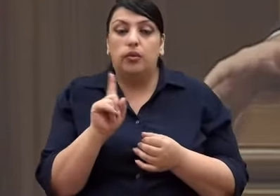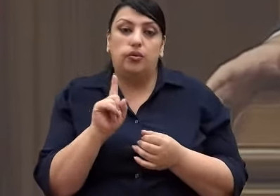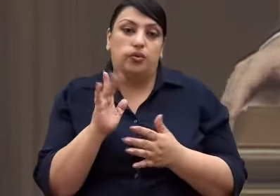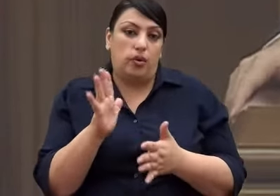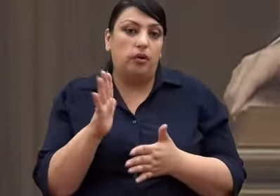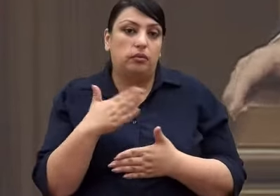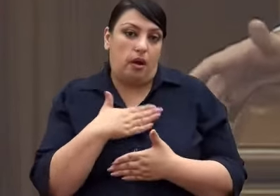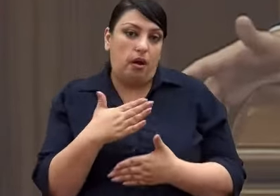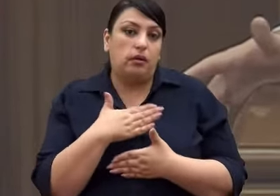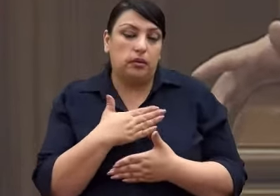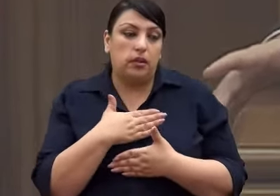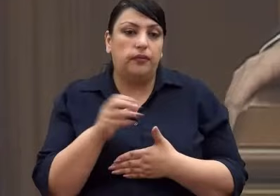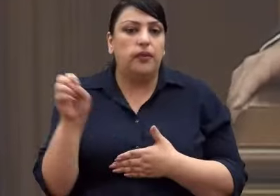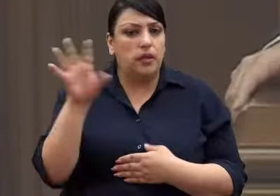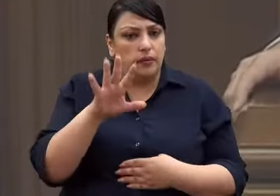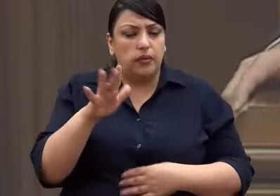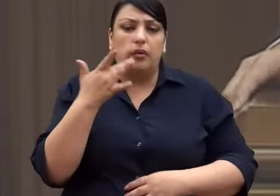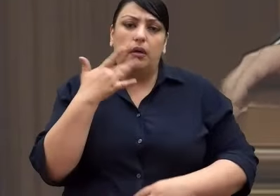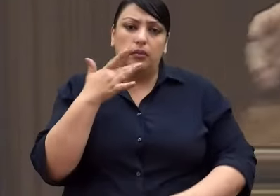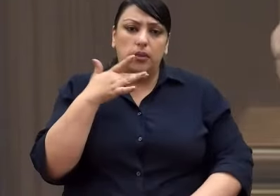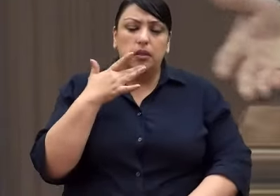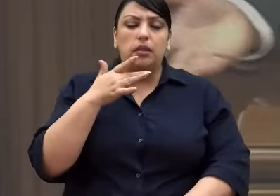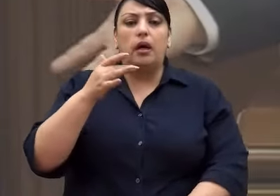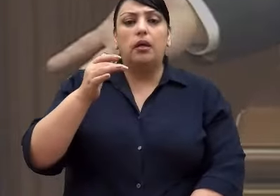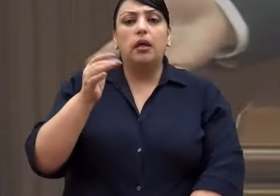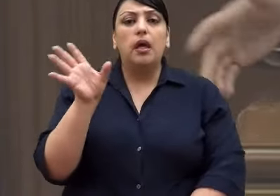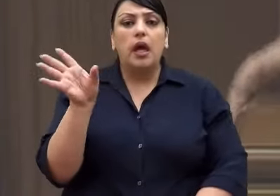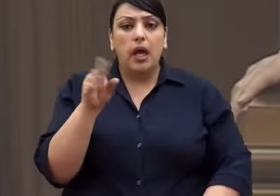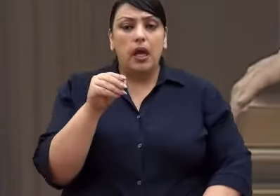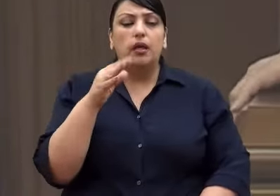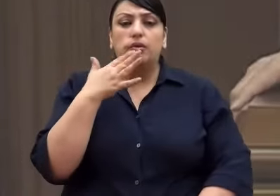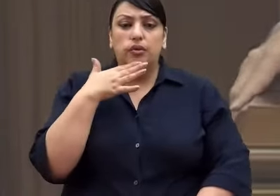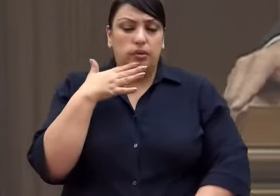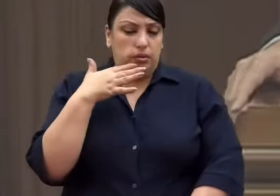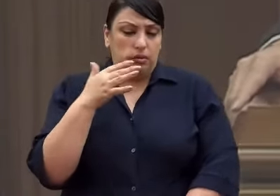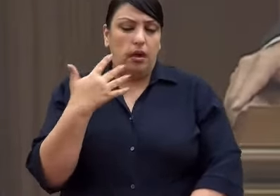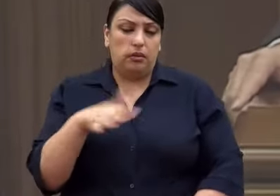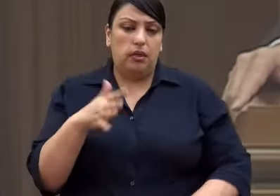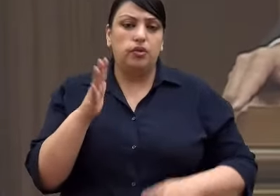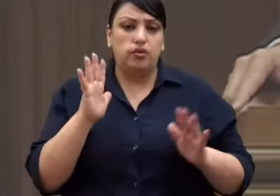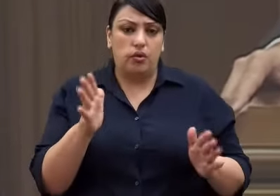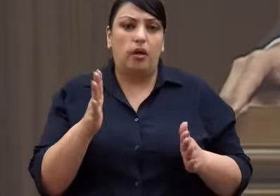միայն Եվրամիության, այլև ԱՄՆ մեր գործընկերների հետ, վերջին շաբաթներին